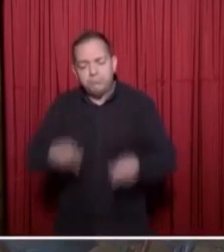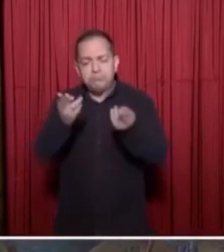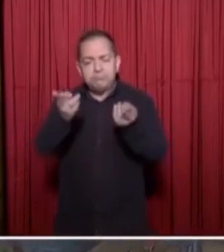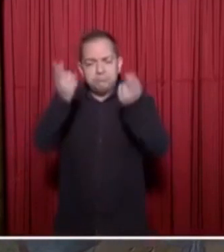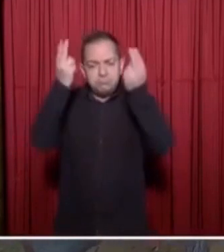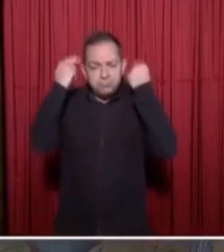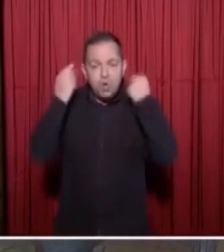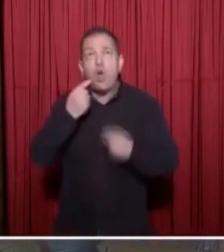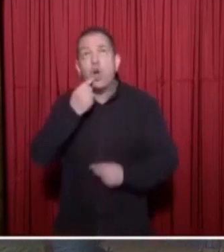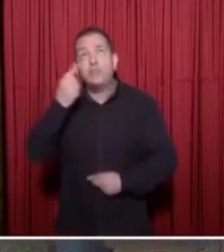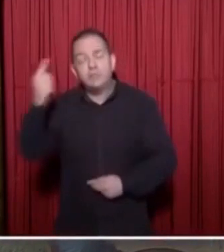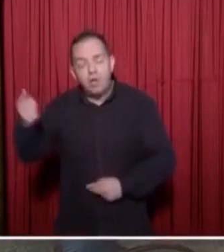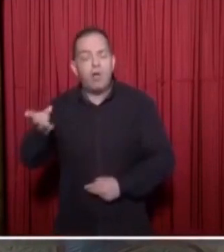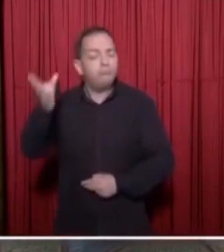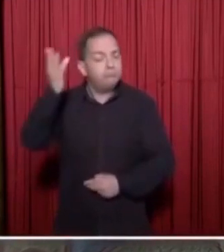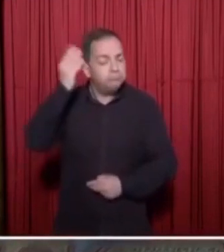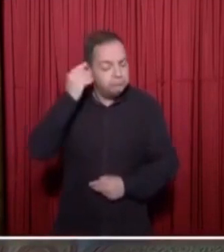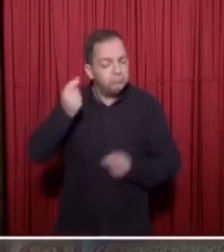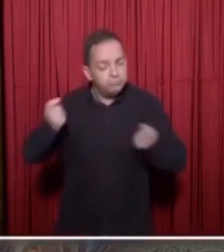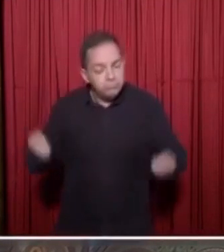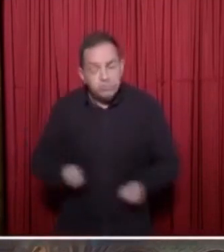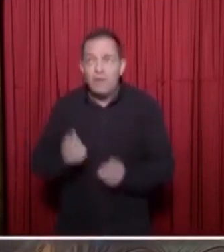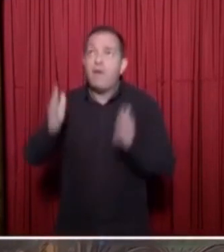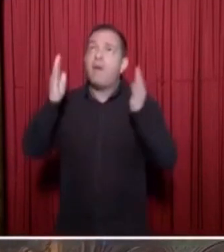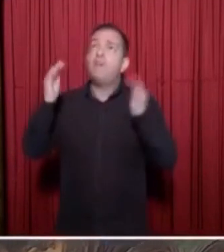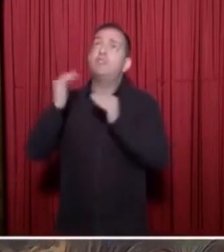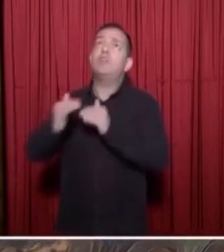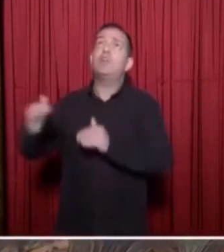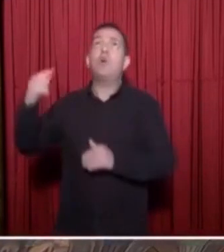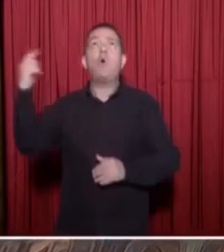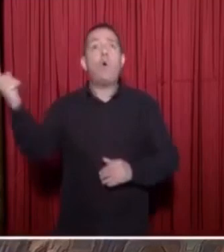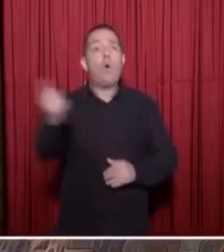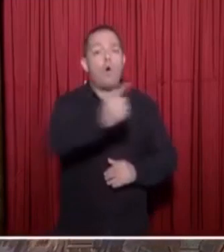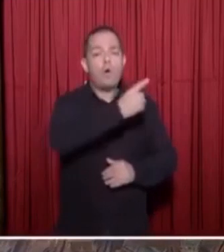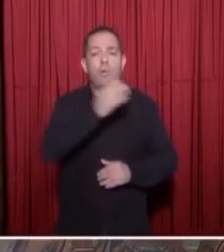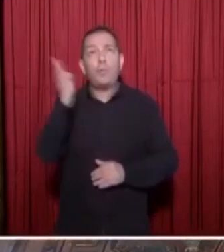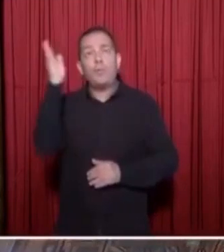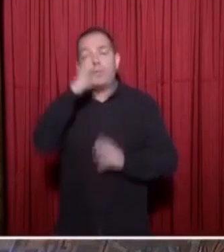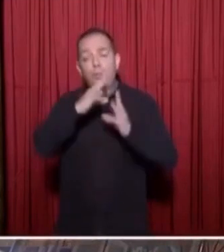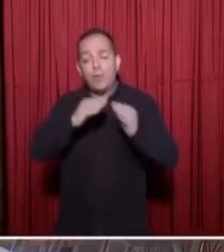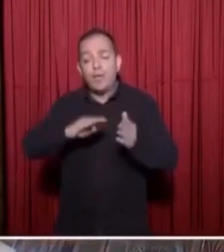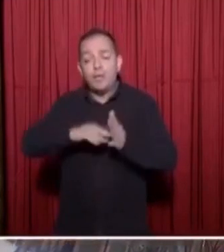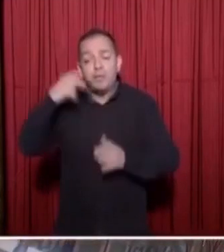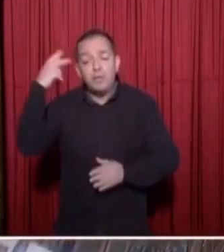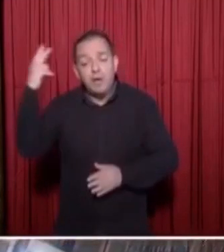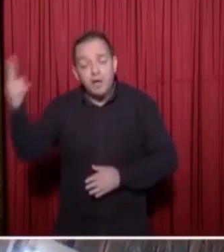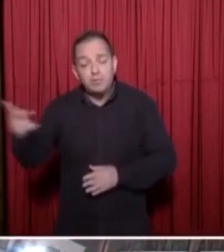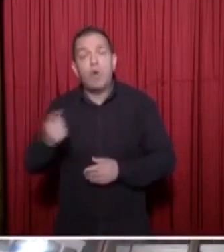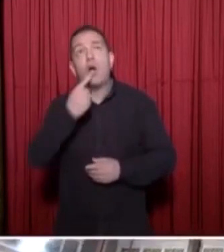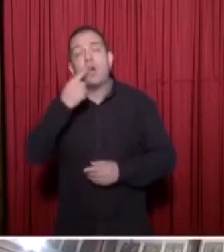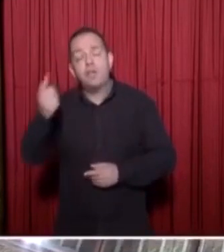του ακούσε της φωνής των λόγων αυτού. Ευλογείτε τον Κύριον πάσε δυνάμεις αυτού, λειτουργεί αυτού οι ποιούντες